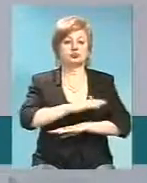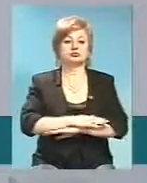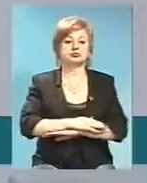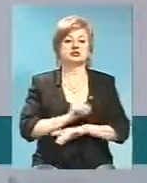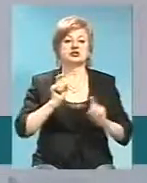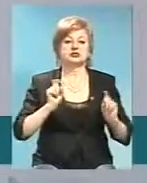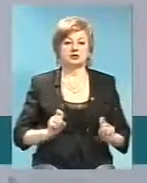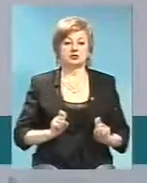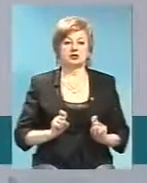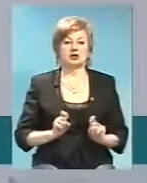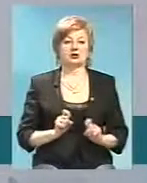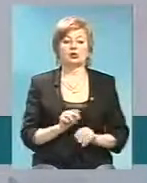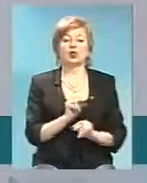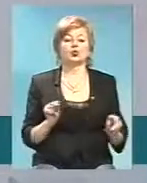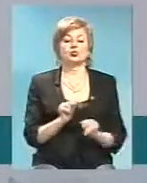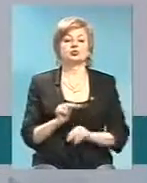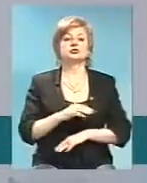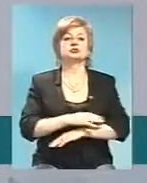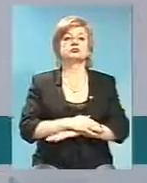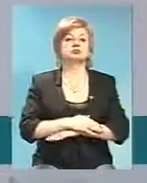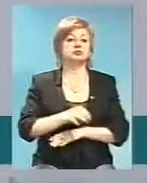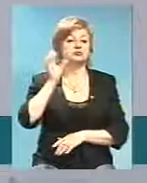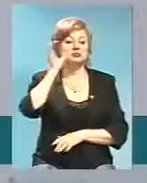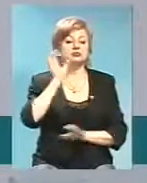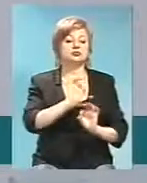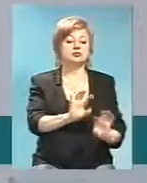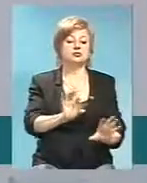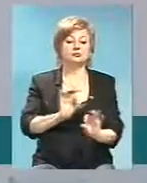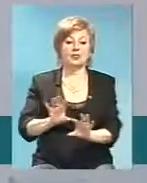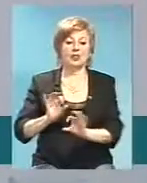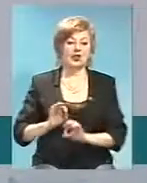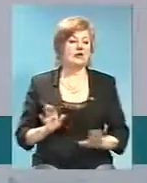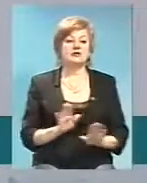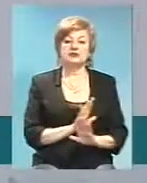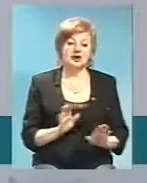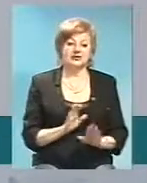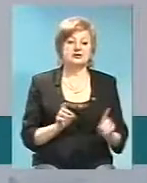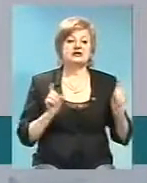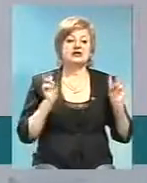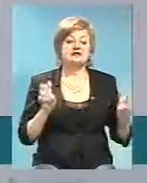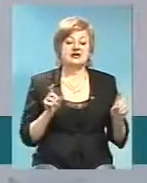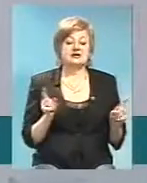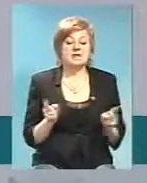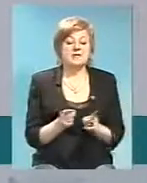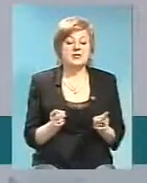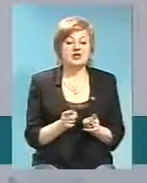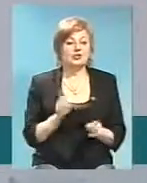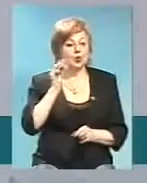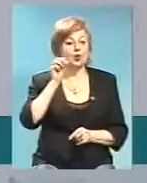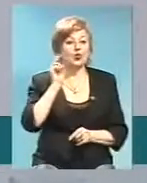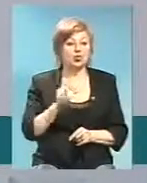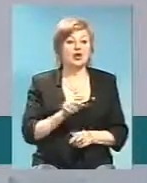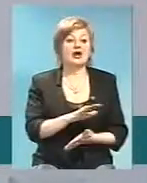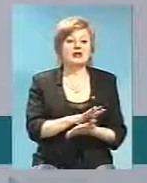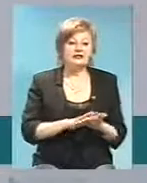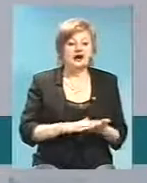стоять парти, вчитель перед ними, і він пояснює дітям. Міні-урок триватиме, і далі йде